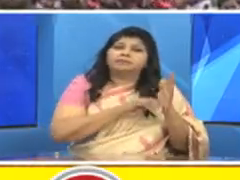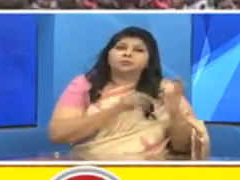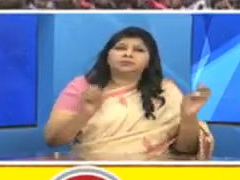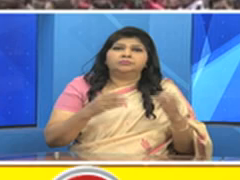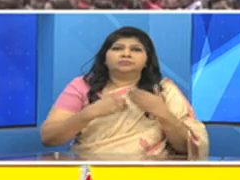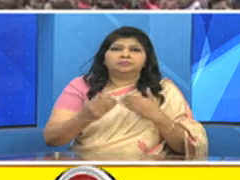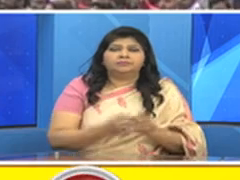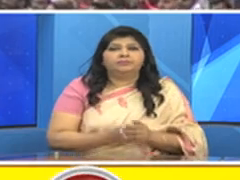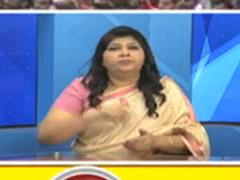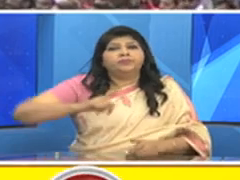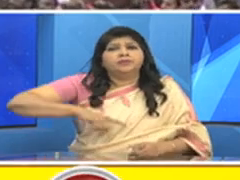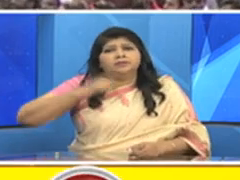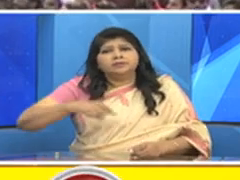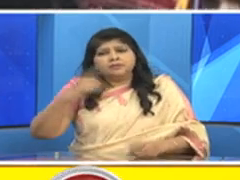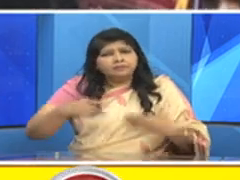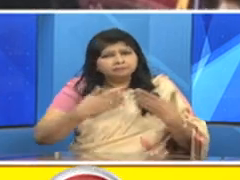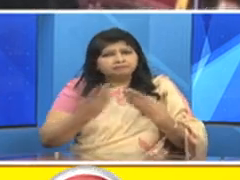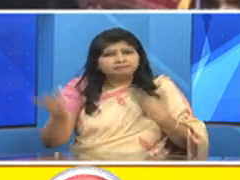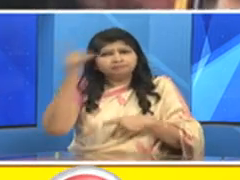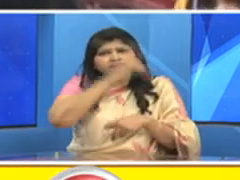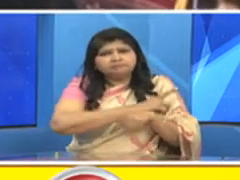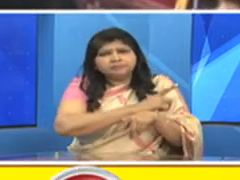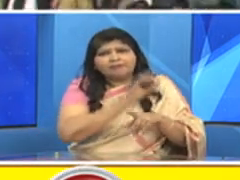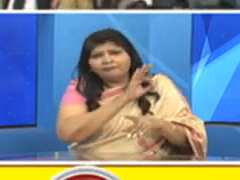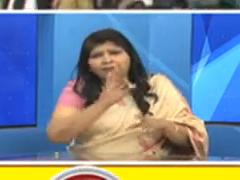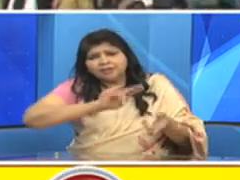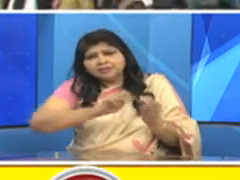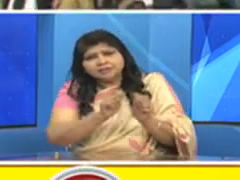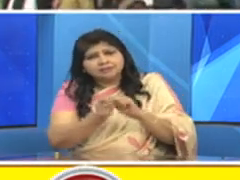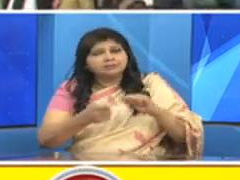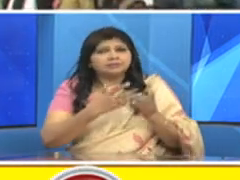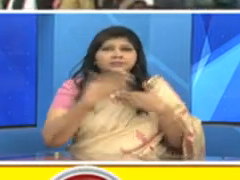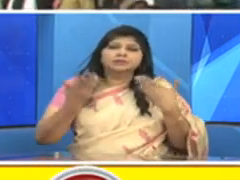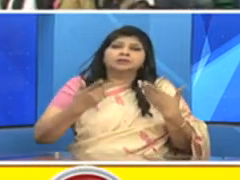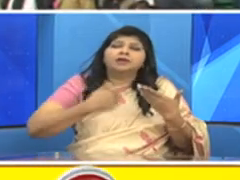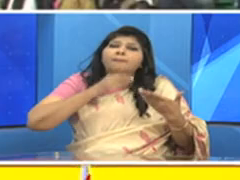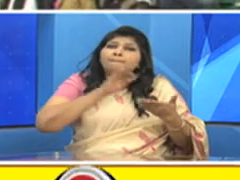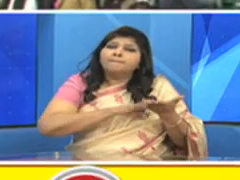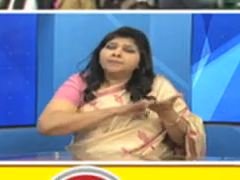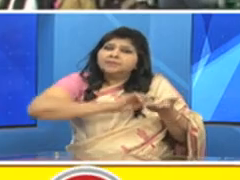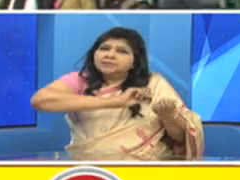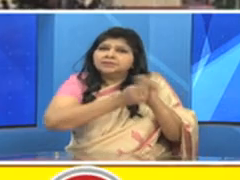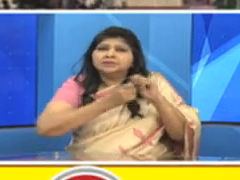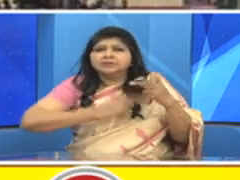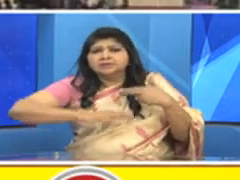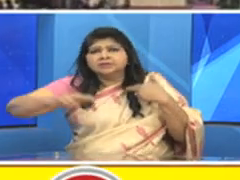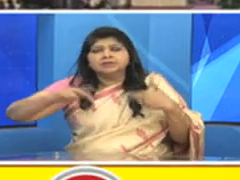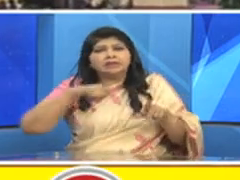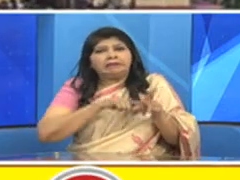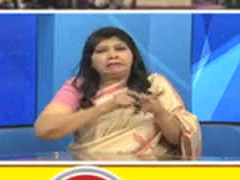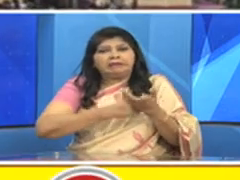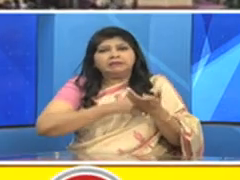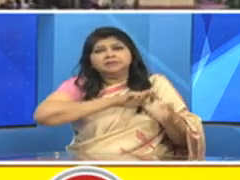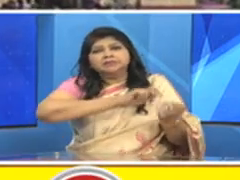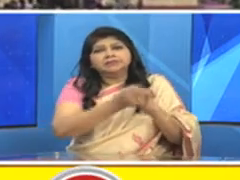साथियों, दिन बदलते हैं, हफ्ते बदल जाते हैं, महीने भी बदलते हैं, साल बदल